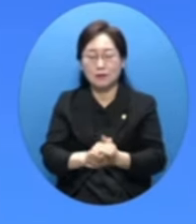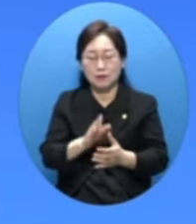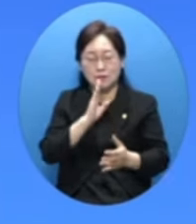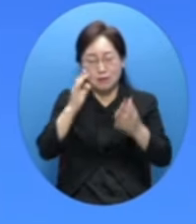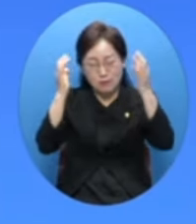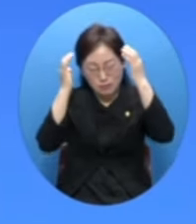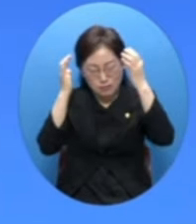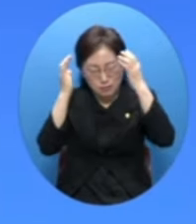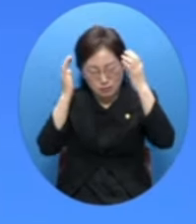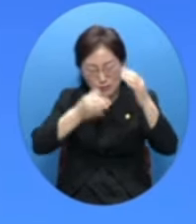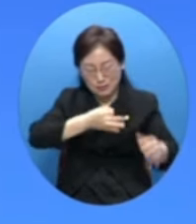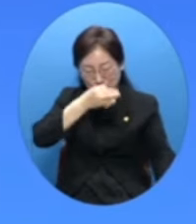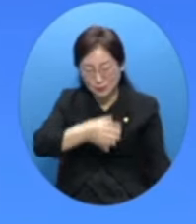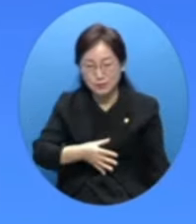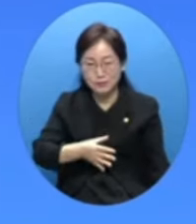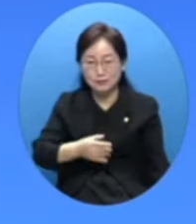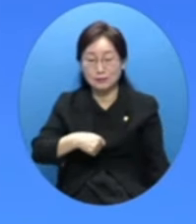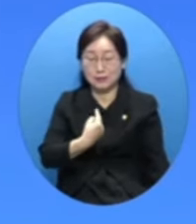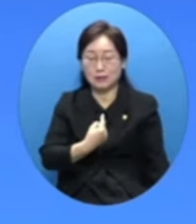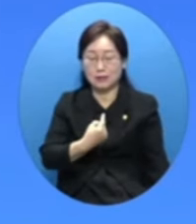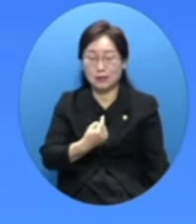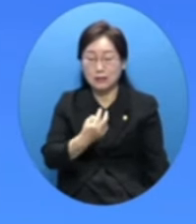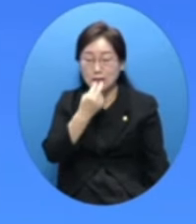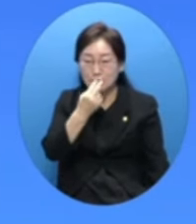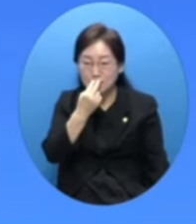고통스럽고 힘들면은 자기의 목숨을